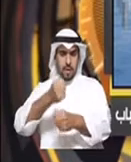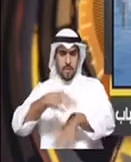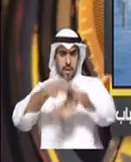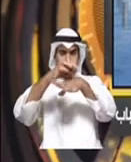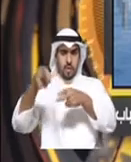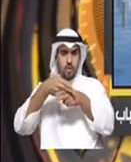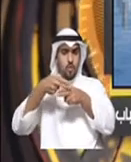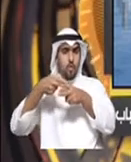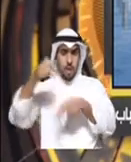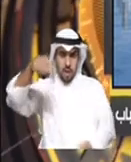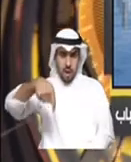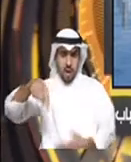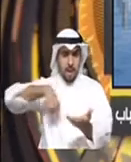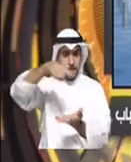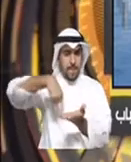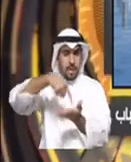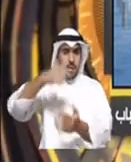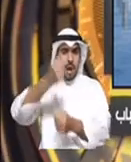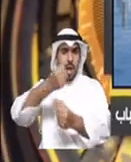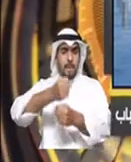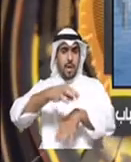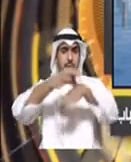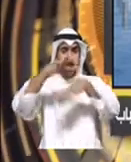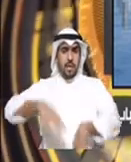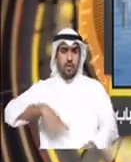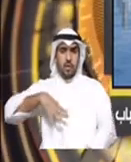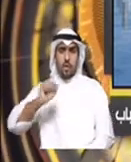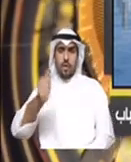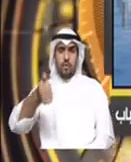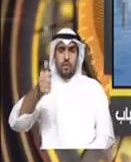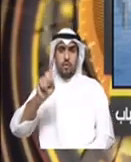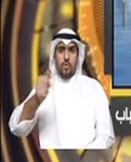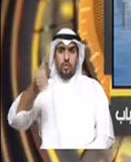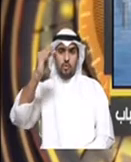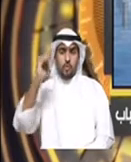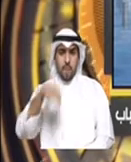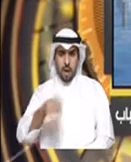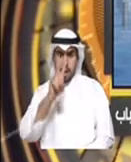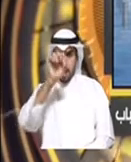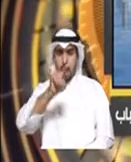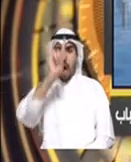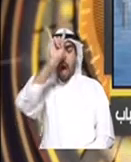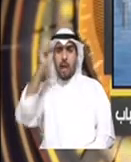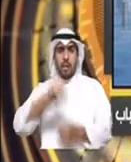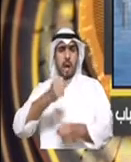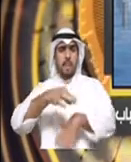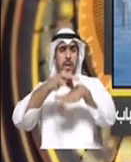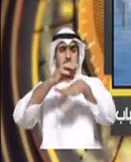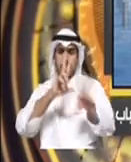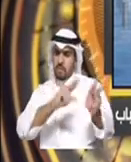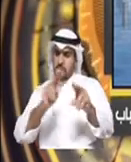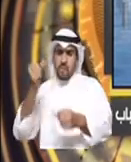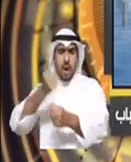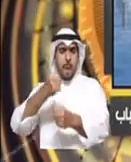دولة القائد العمل الإنساني صاحب سمو أمير البلاد، وهي سباقة في العمل الإنساني والعمل التطوعي